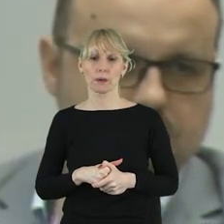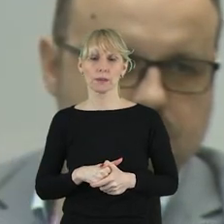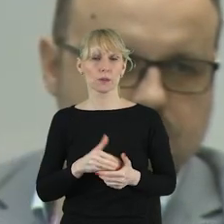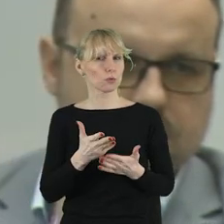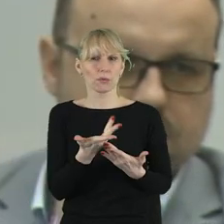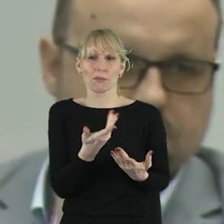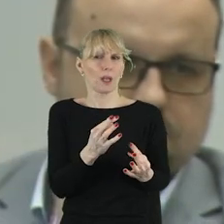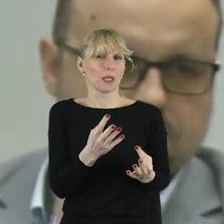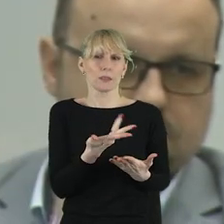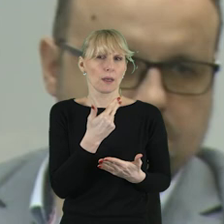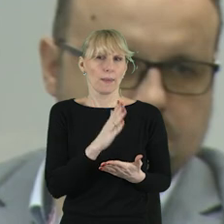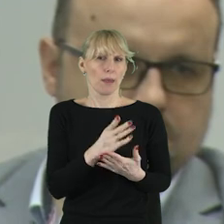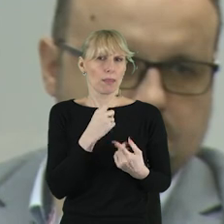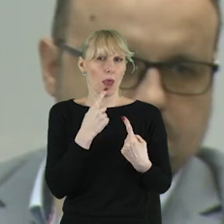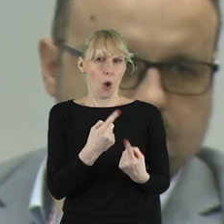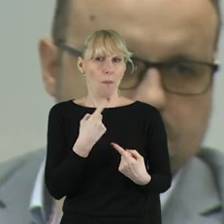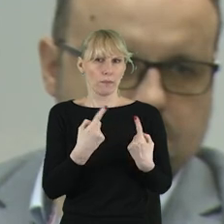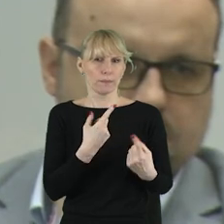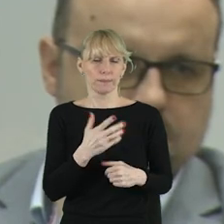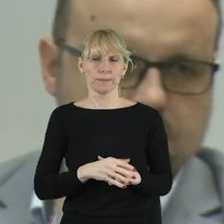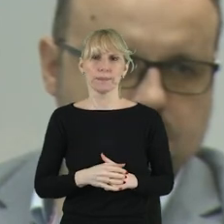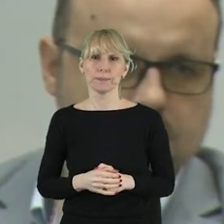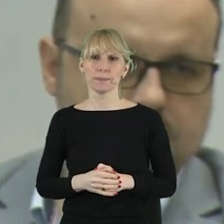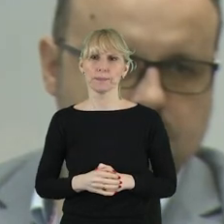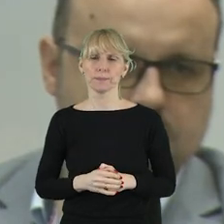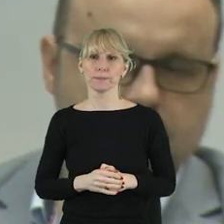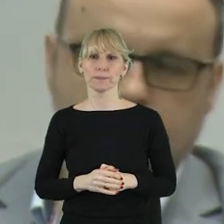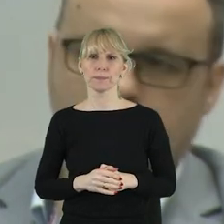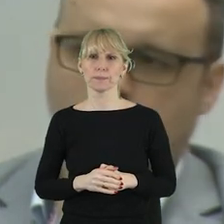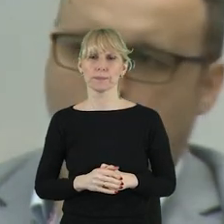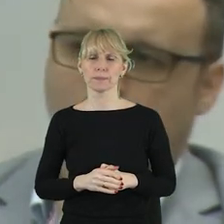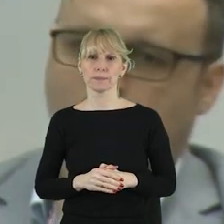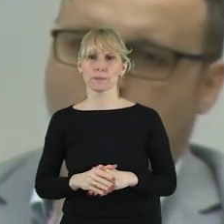kolei pogorszenia stanu zdrowia w szpitalu